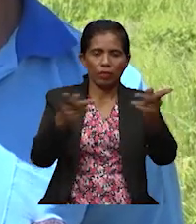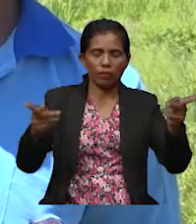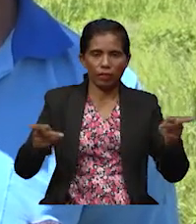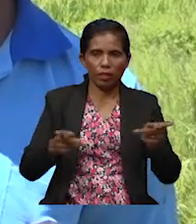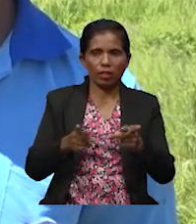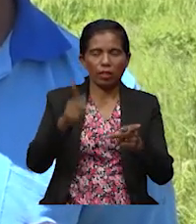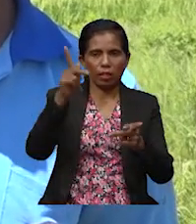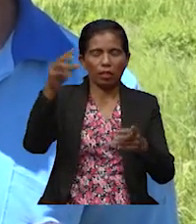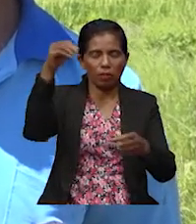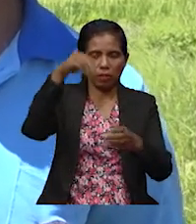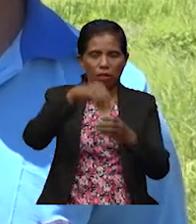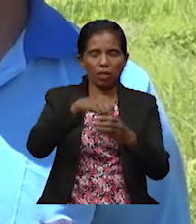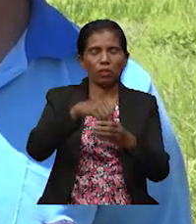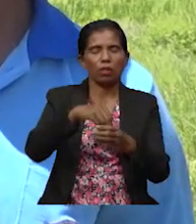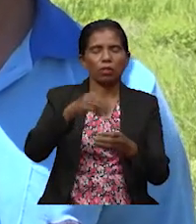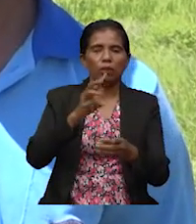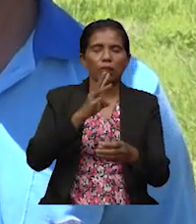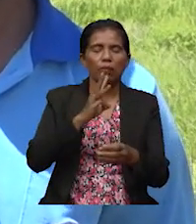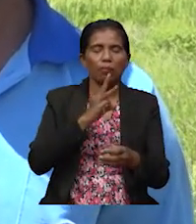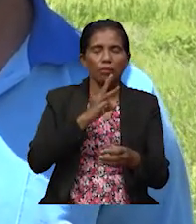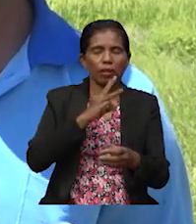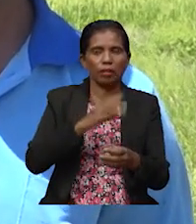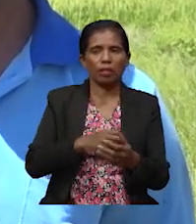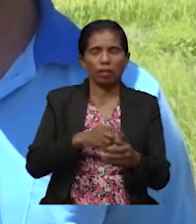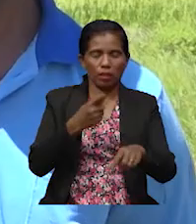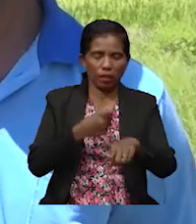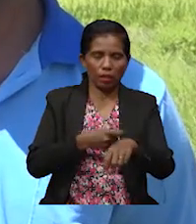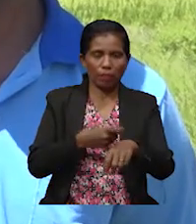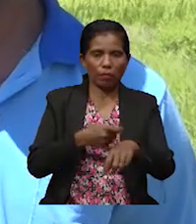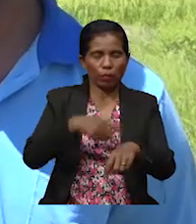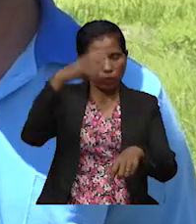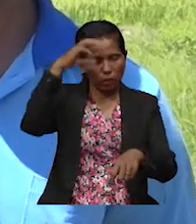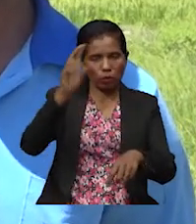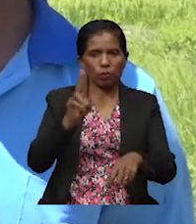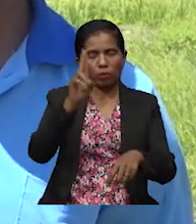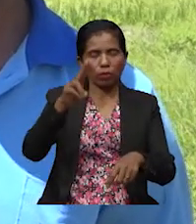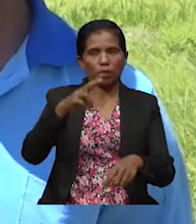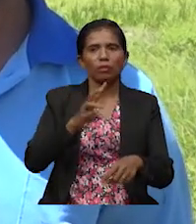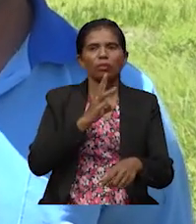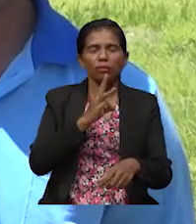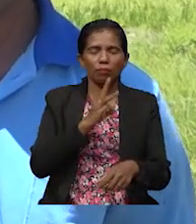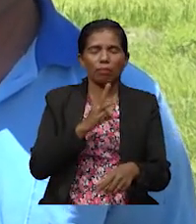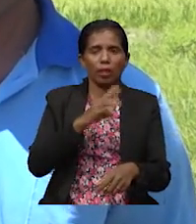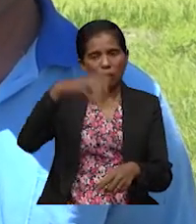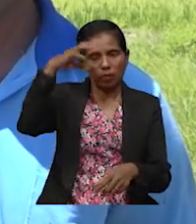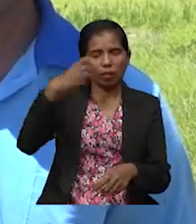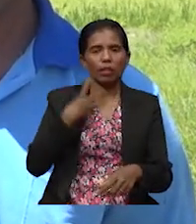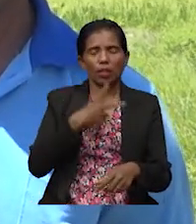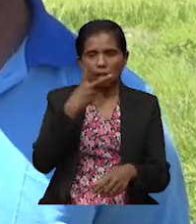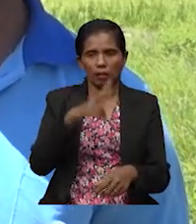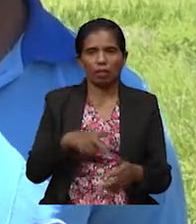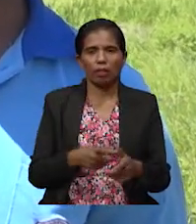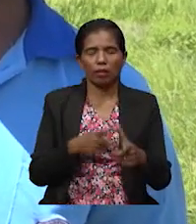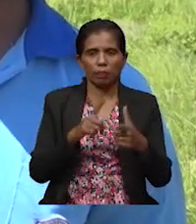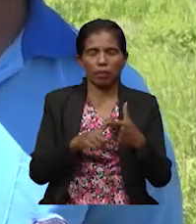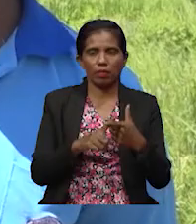nune tempo udang hasene sira utulize udang be ngoda lagi natar sagor da lagu tare i depois